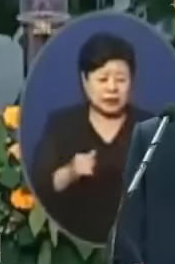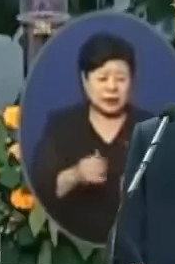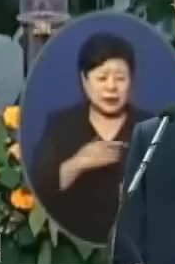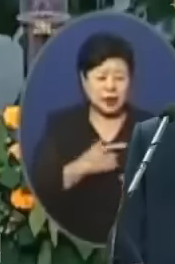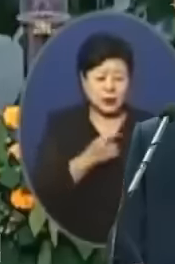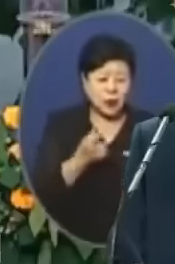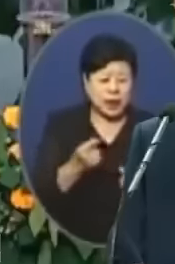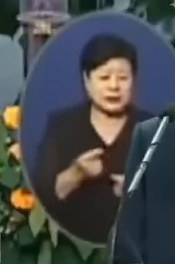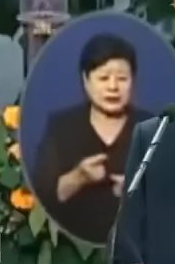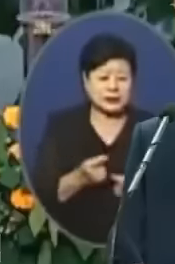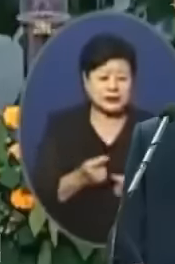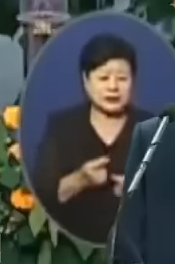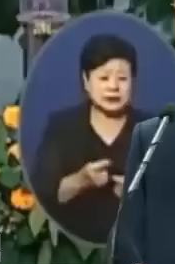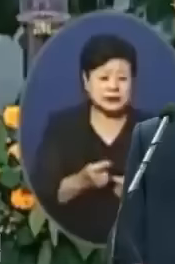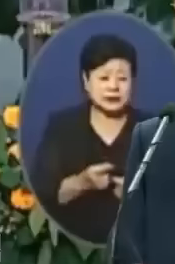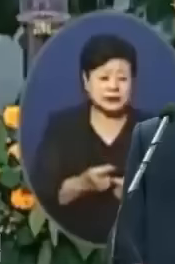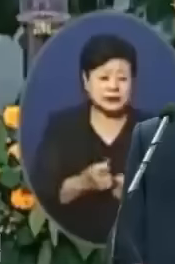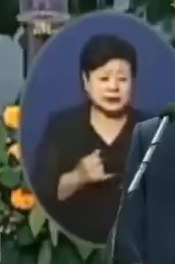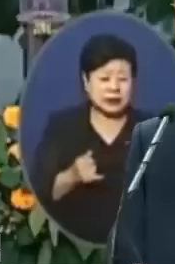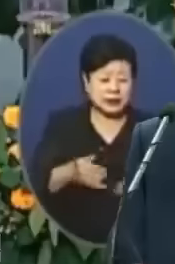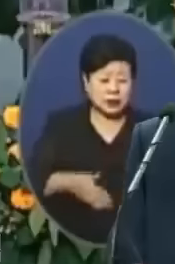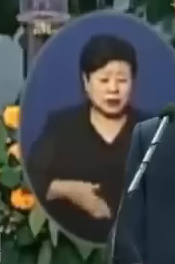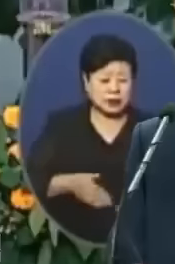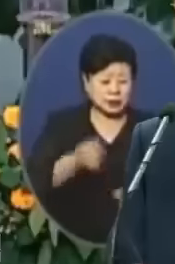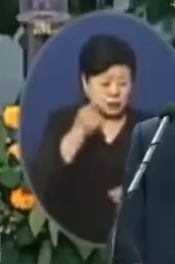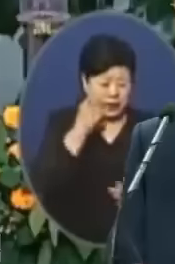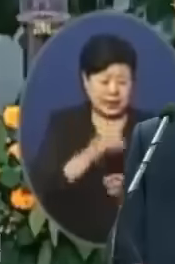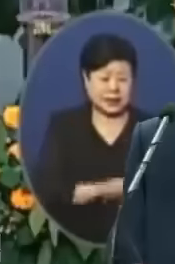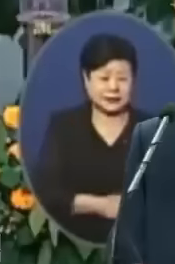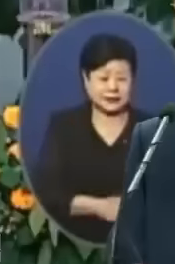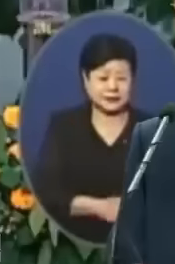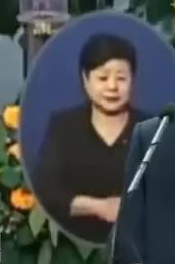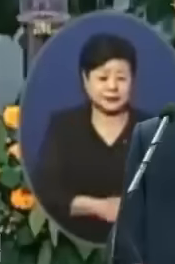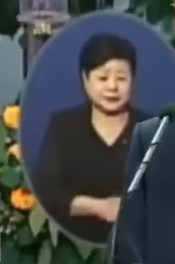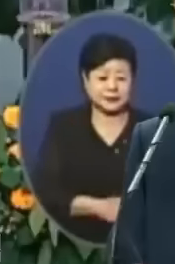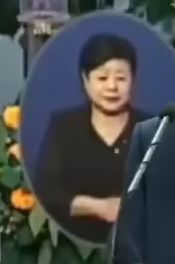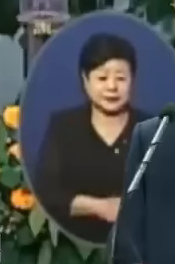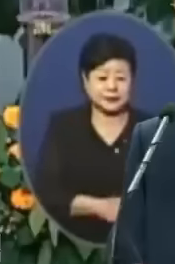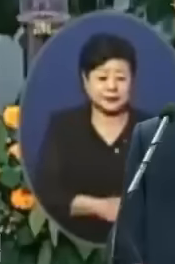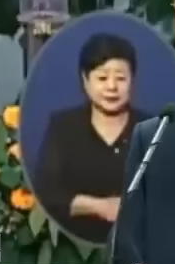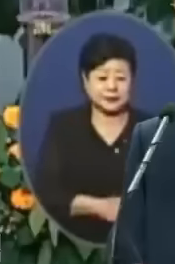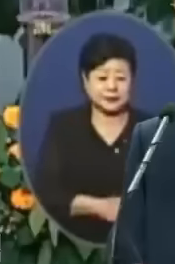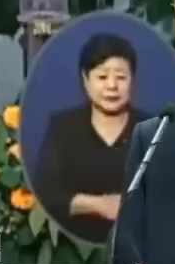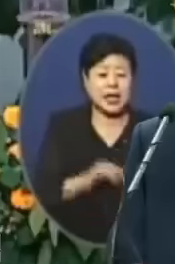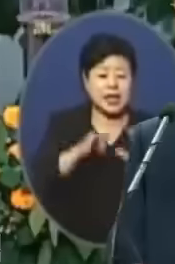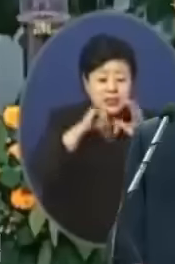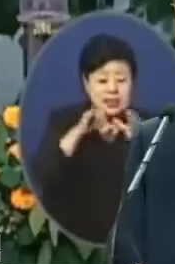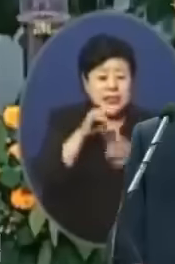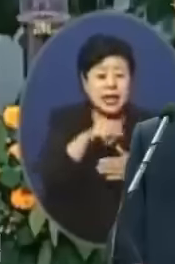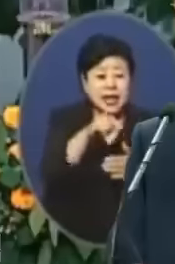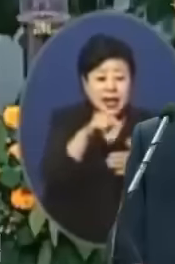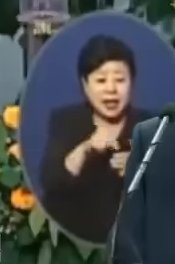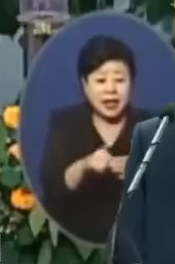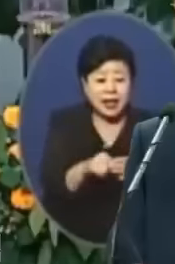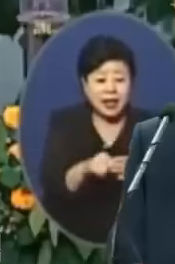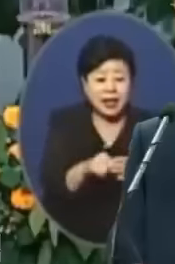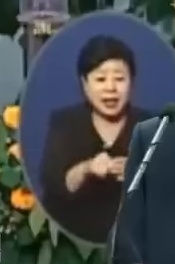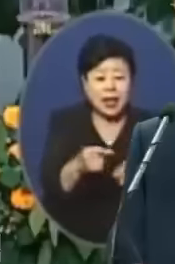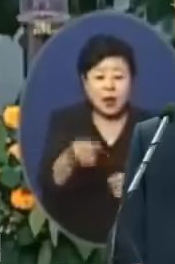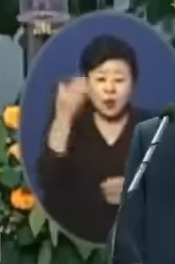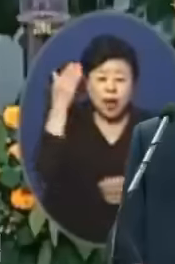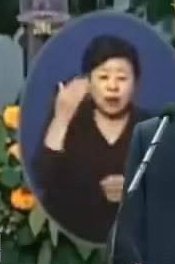나와 똑같은 사람이 태어날 확률은 없다는 것입니다. 이 세상에